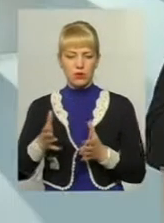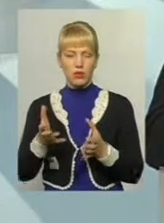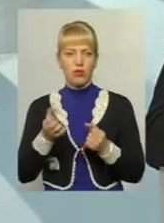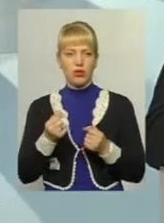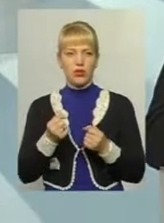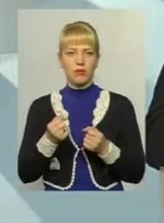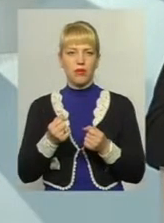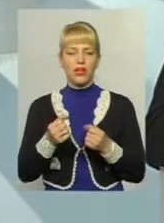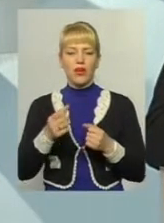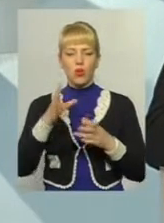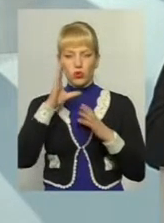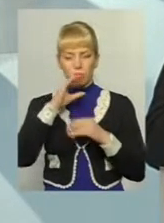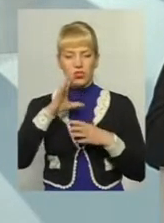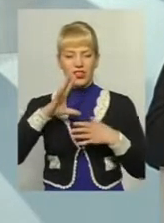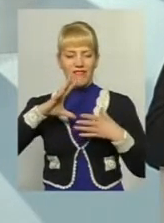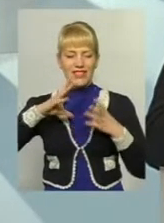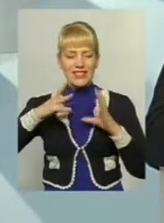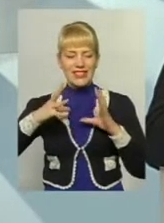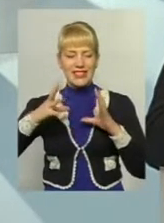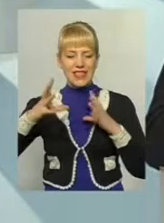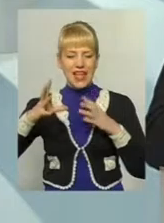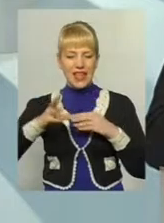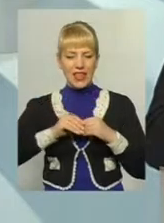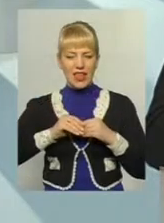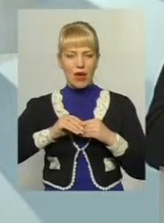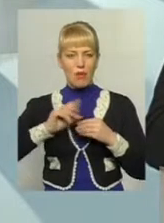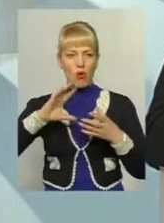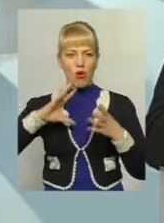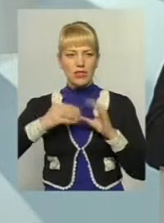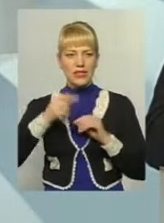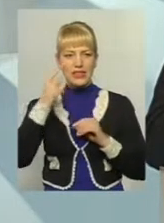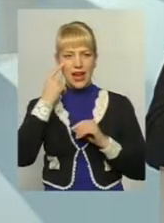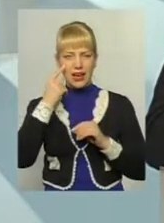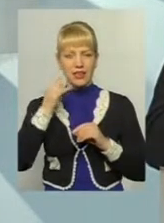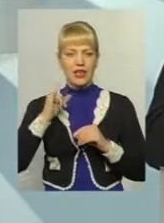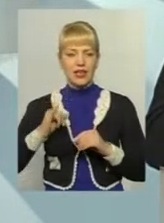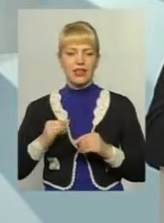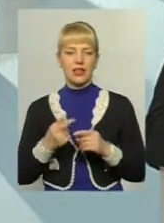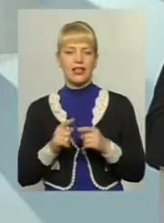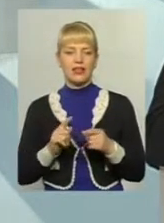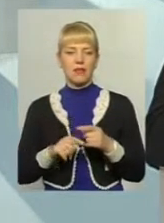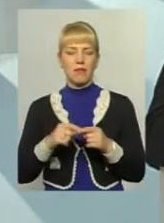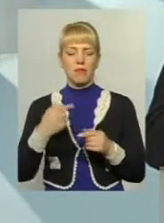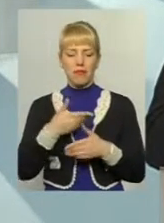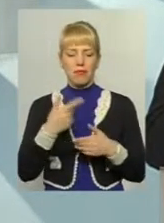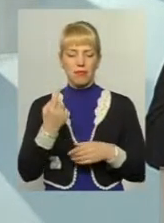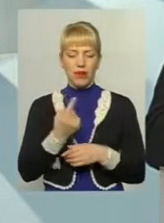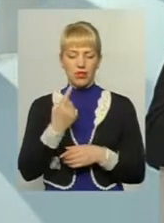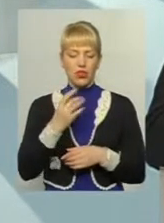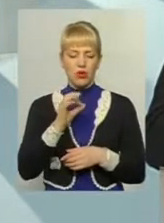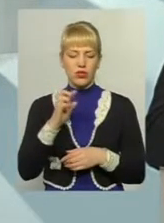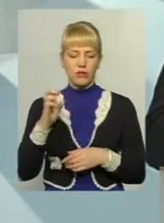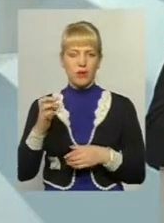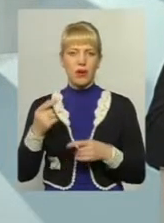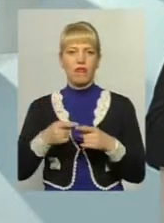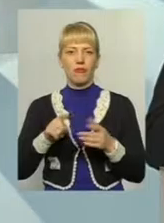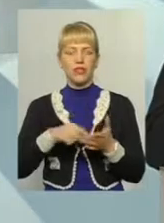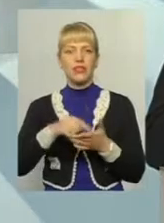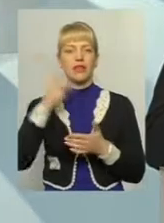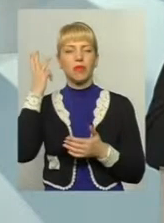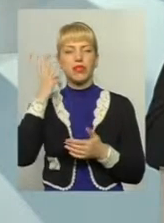Саме спеціалісти та Хмельницької теплокомуненерго, тобто ми пішли їхніми кроками. Це був, на щастя, це був успішний досвід, ми вже другий